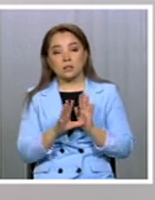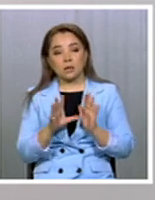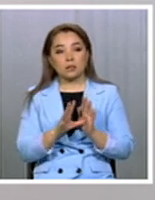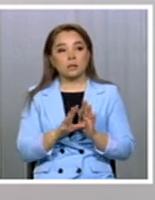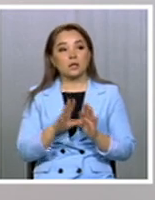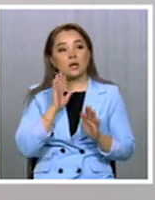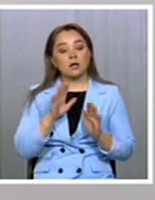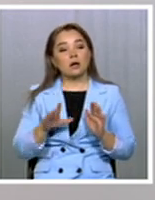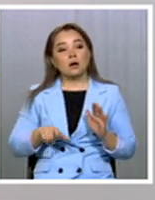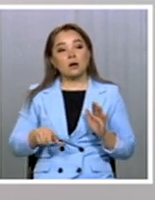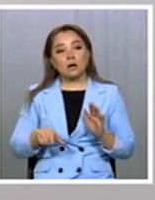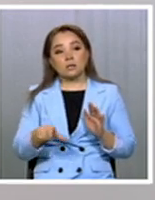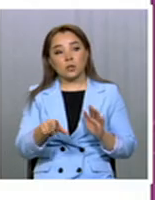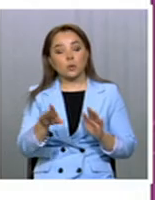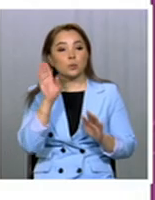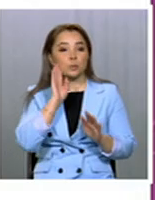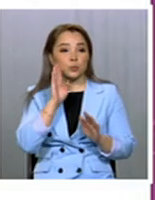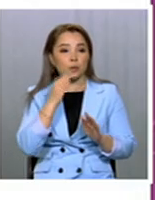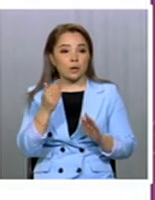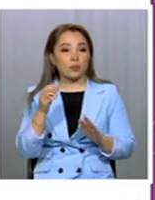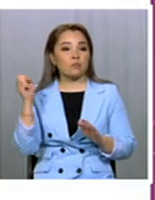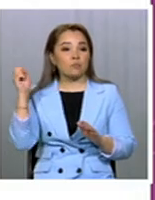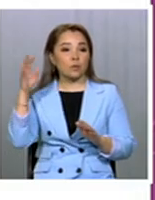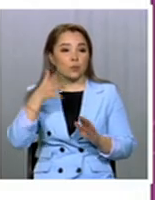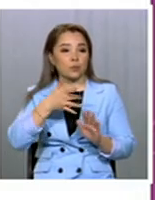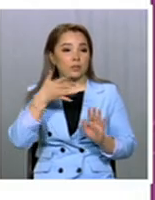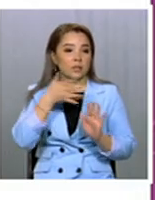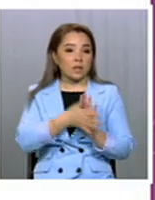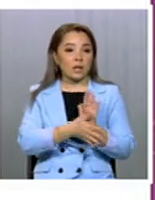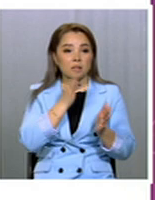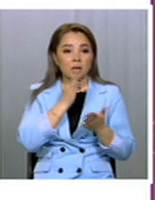су энергиясы, фотосинтез энергиясы және